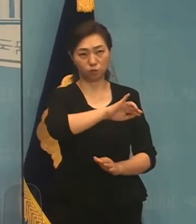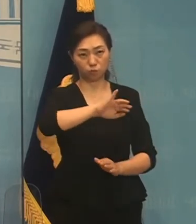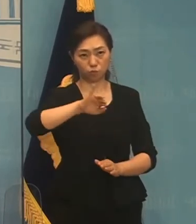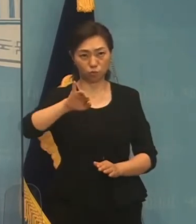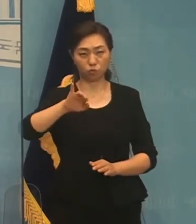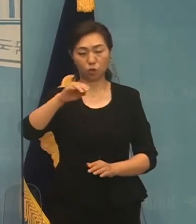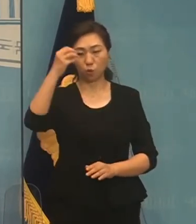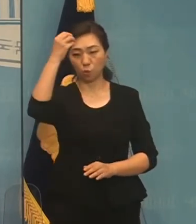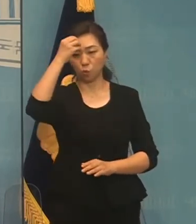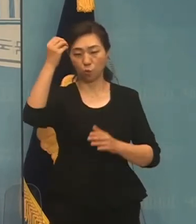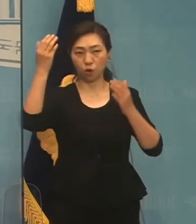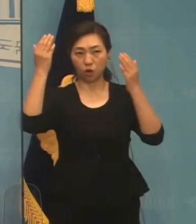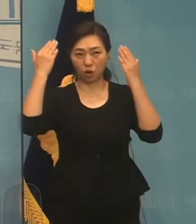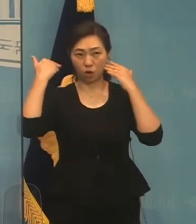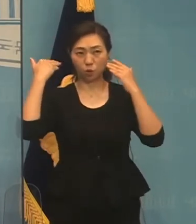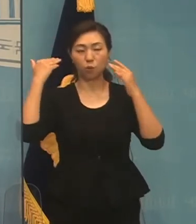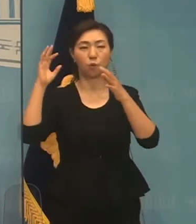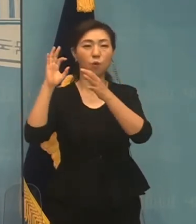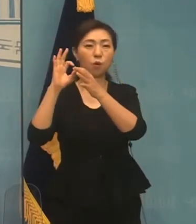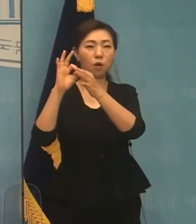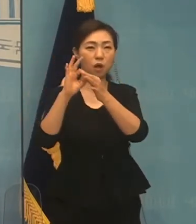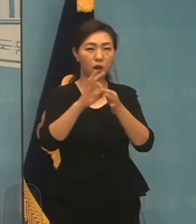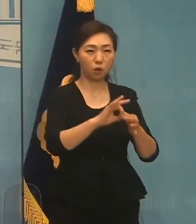고등학교까지 좋은